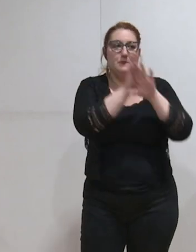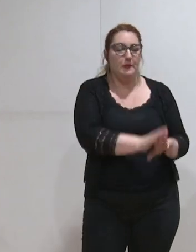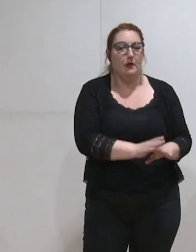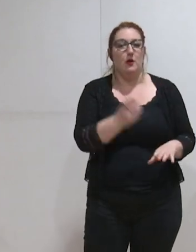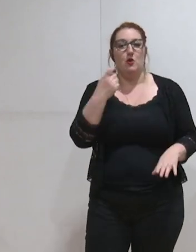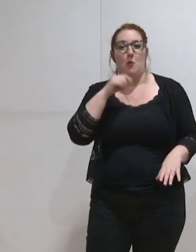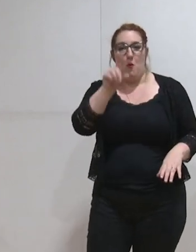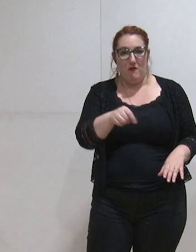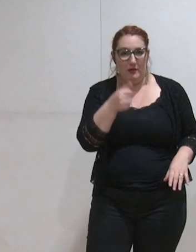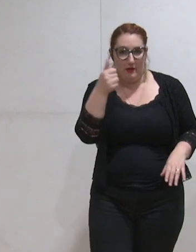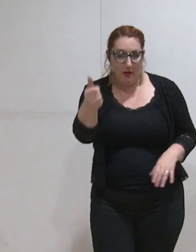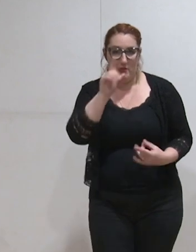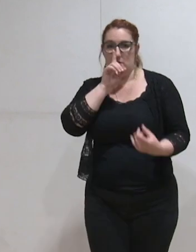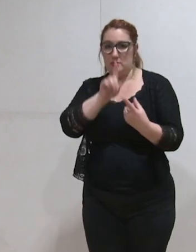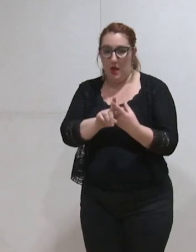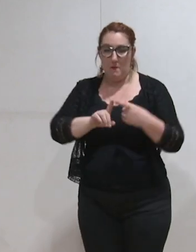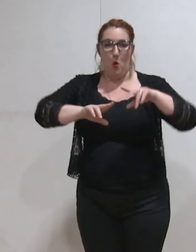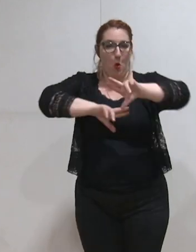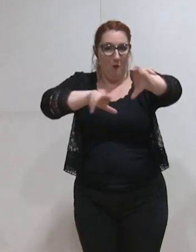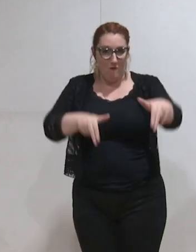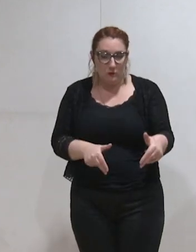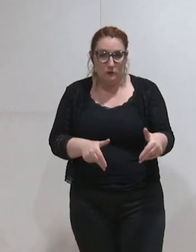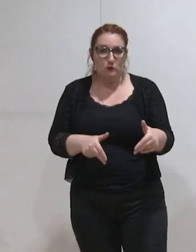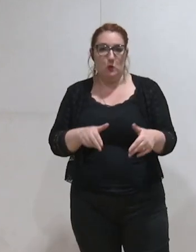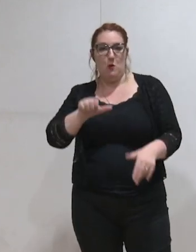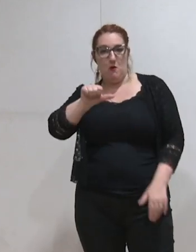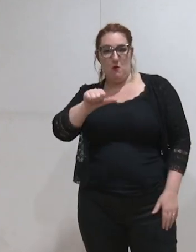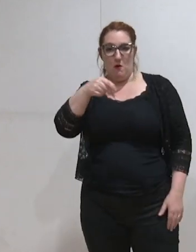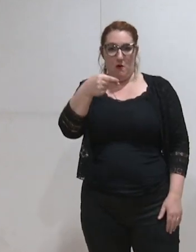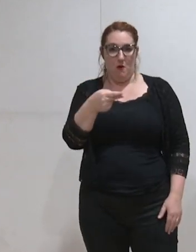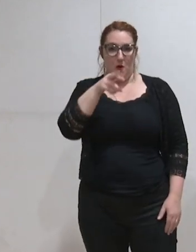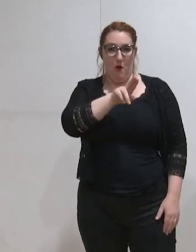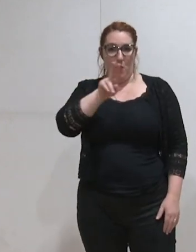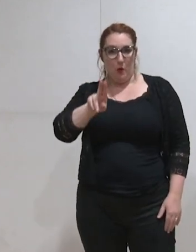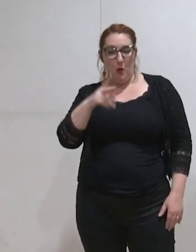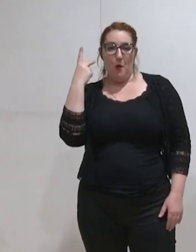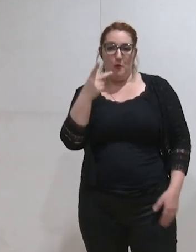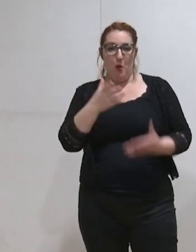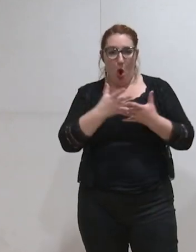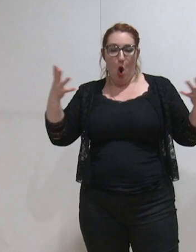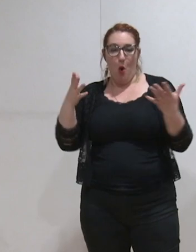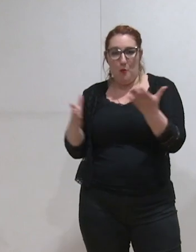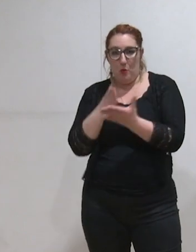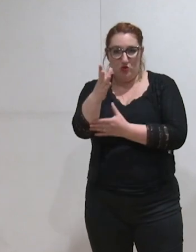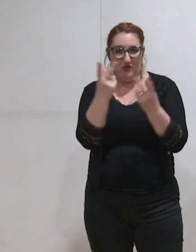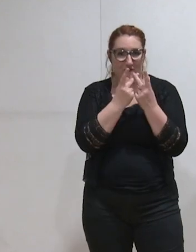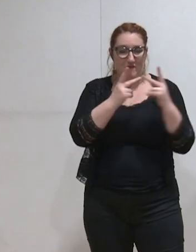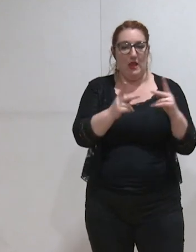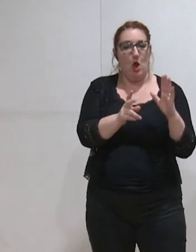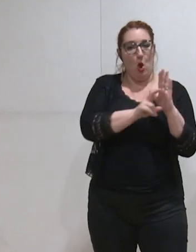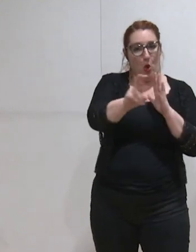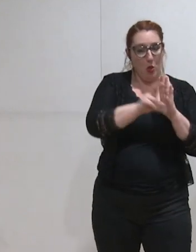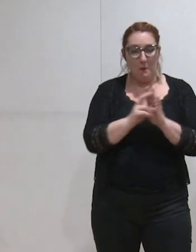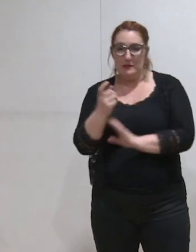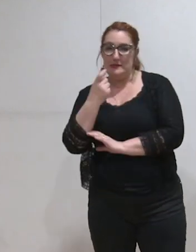la 21 porte sur la convention en rue euh du Grand Projet de Ville grenob Saint-Martin d'Er et donc il